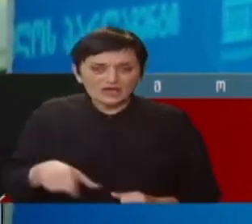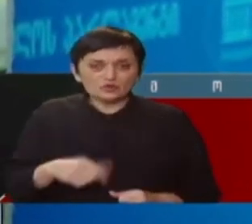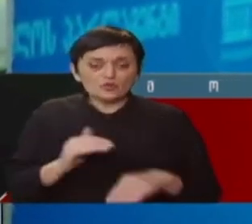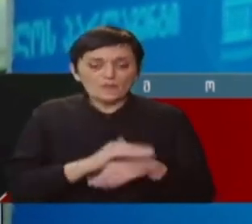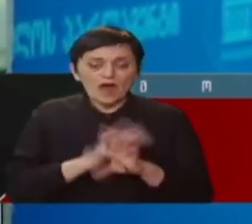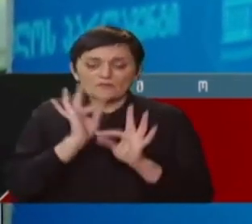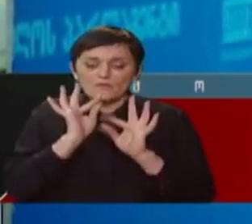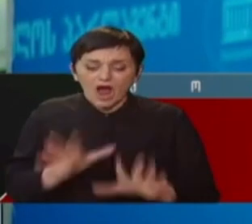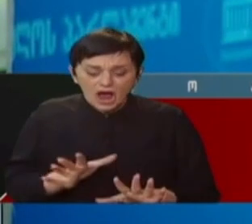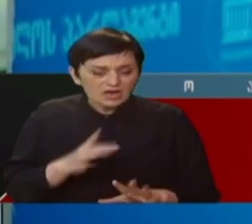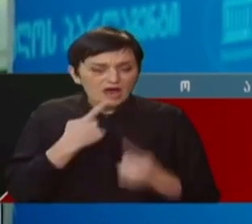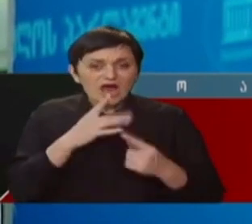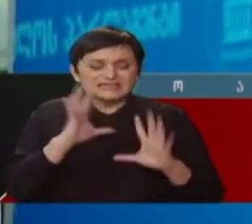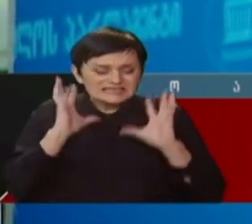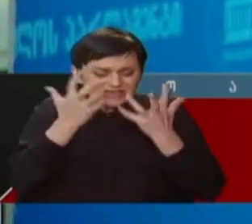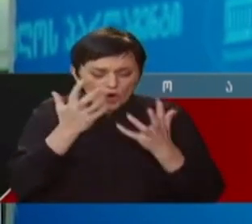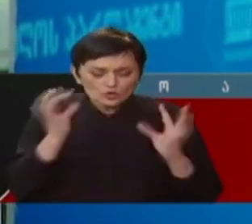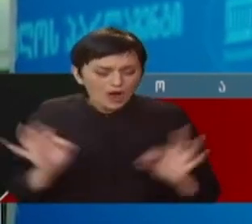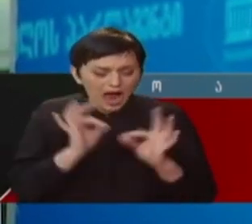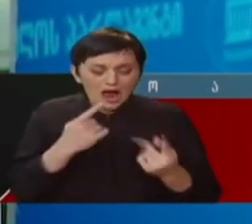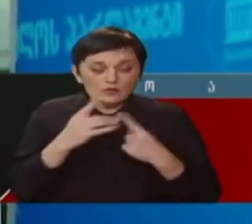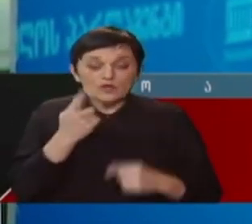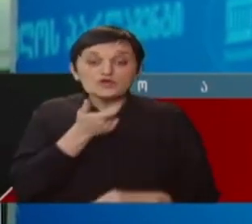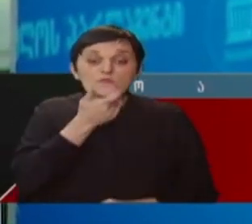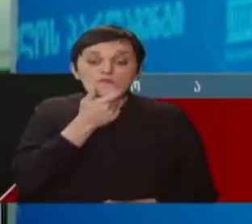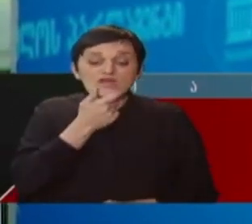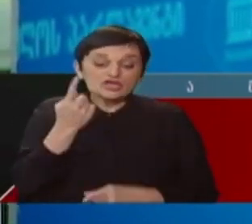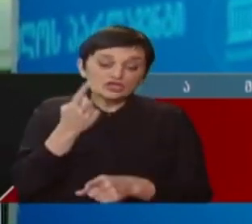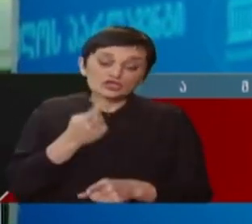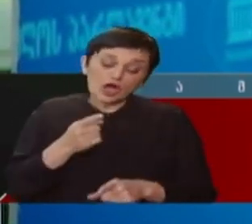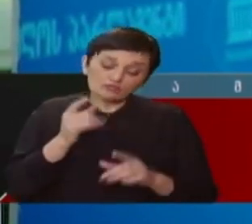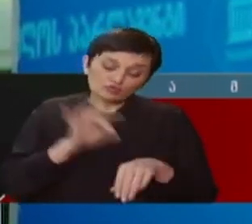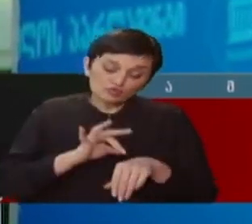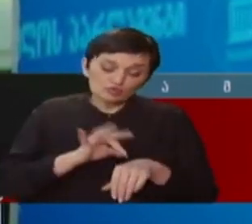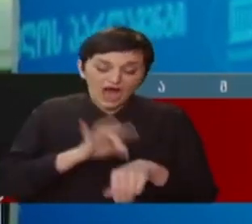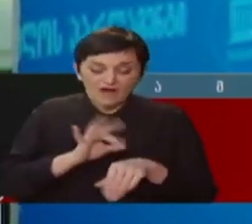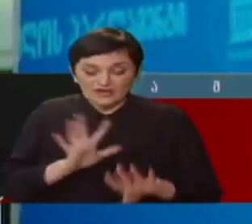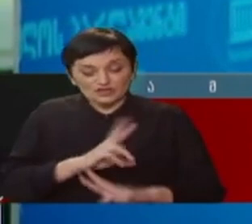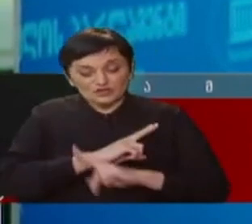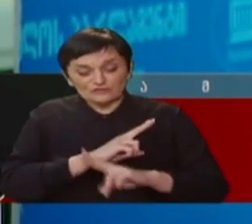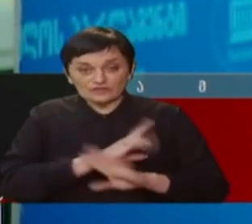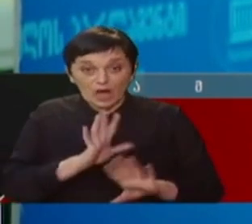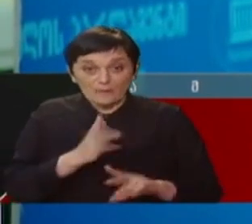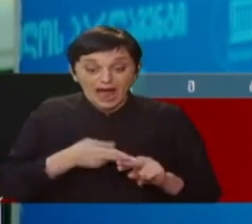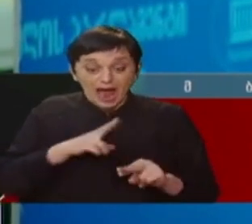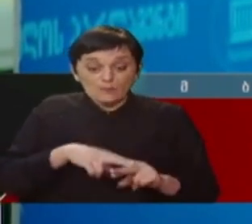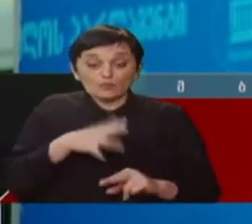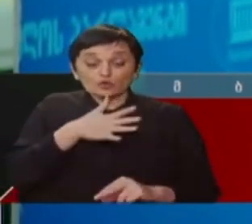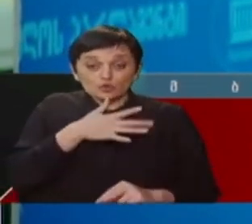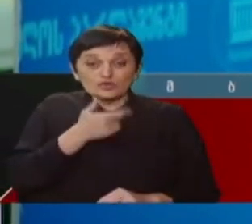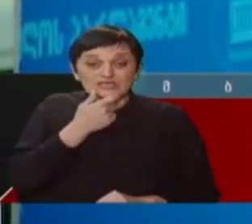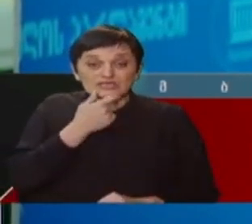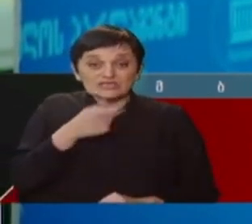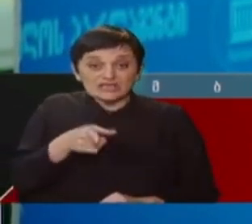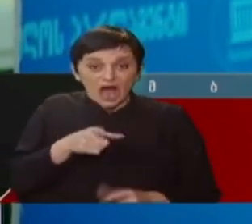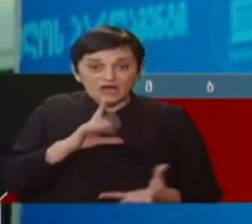ამნისტიაზე, არაფერზე სერიოზულზე არ საუბრობს. საუბრის თემა არის მის არის თუ არა ცუდად, კვება თუ არ კვება, არავათ არის თუ არ არის და ამადოლობა თვითონ აქვს მიხეილ